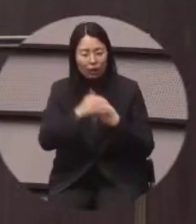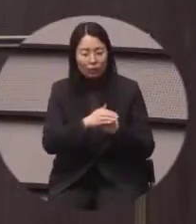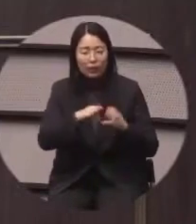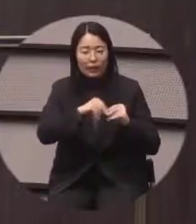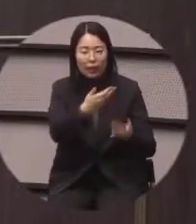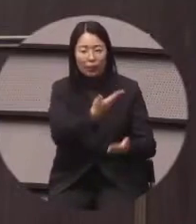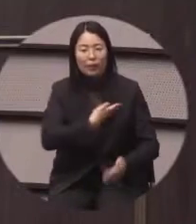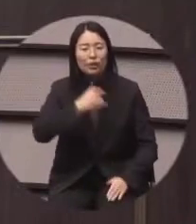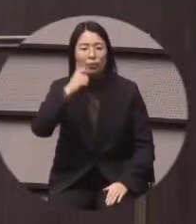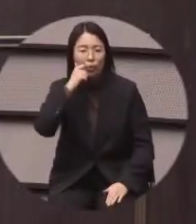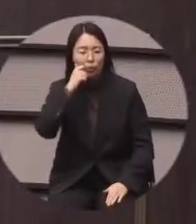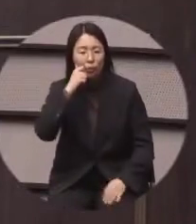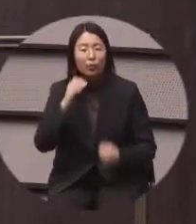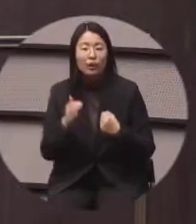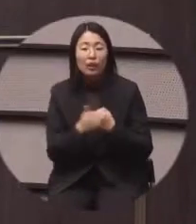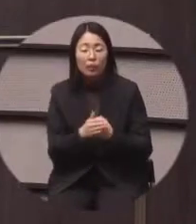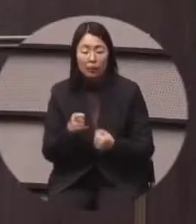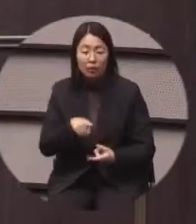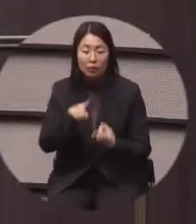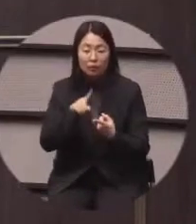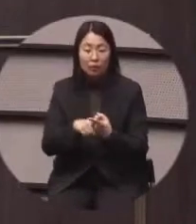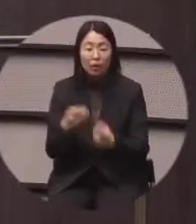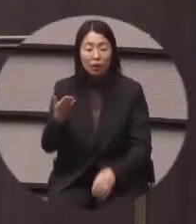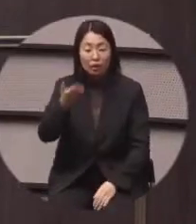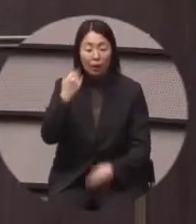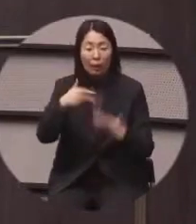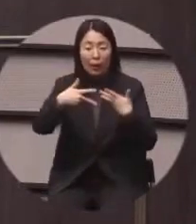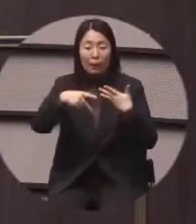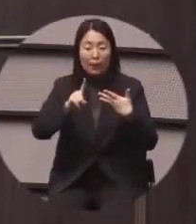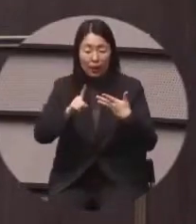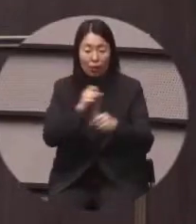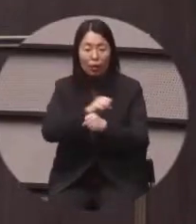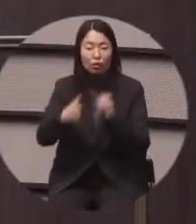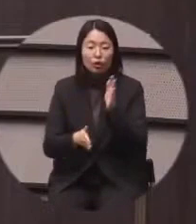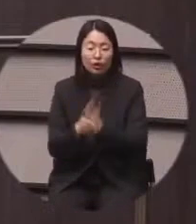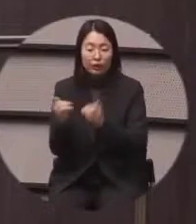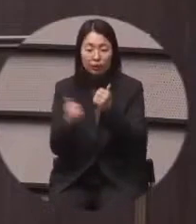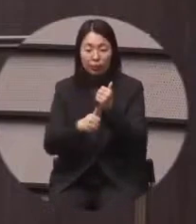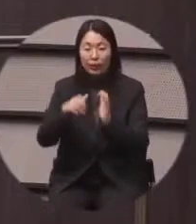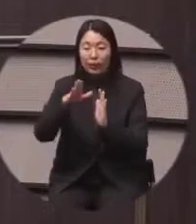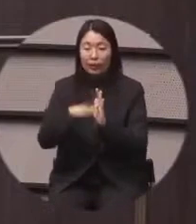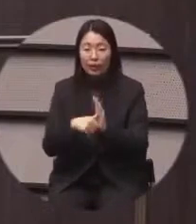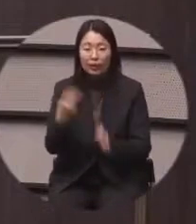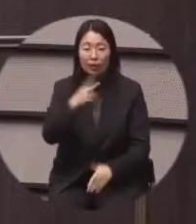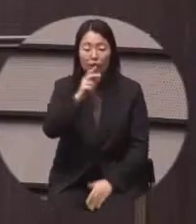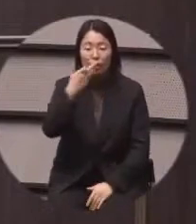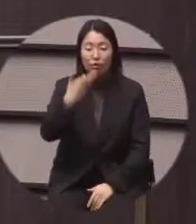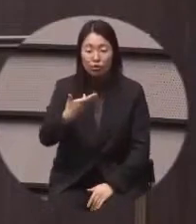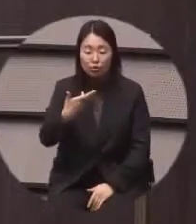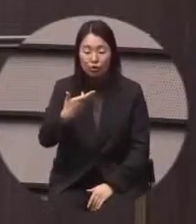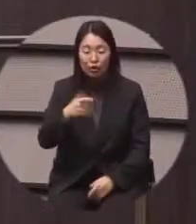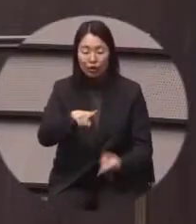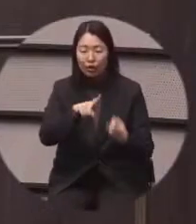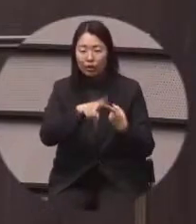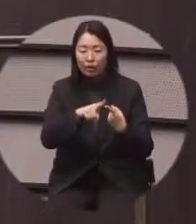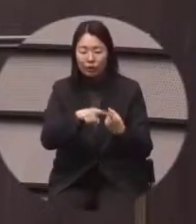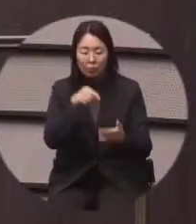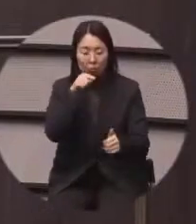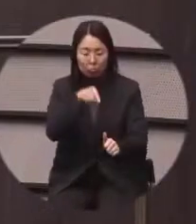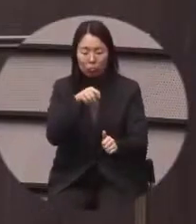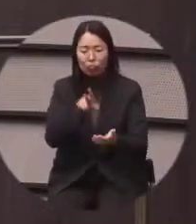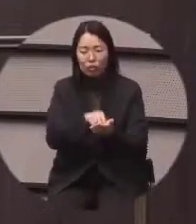못했습니다. 이에 본 의원은 지난 제8대 광주시의회에서 2019년 해당 내용을